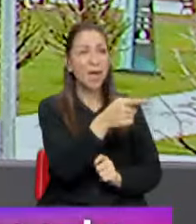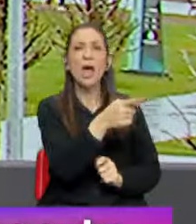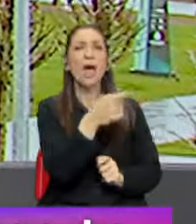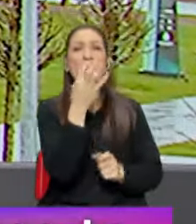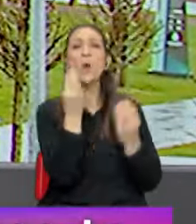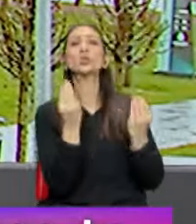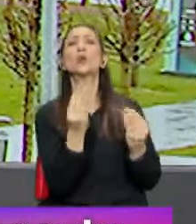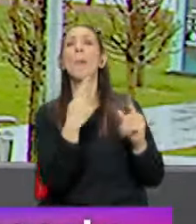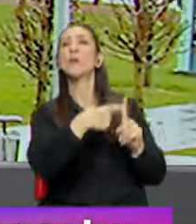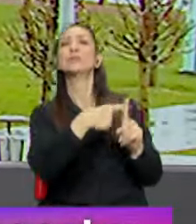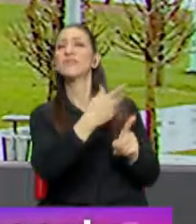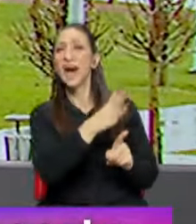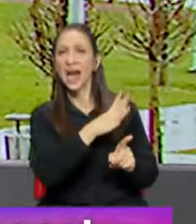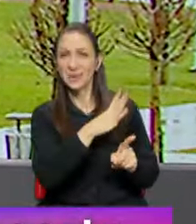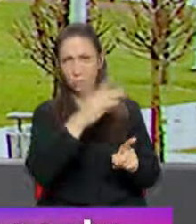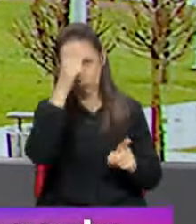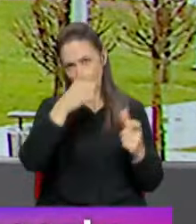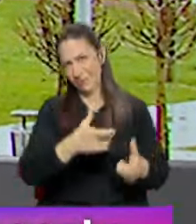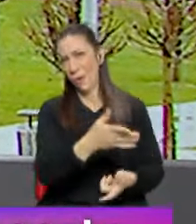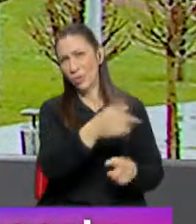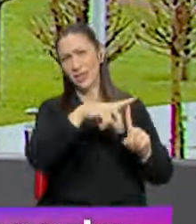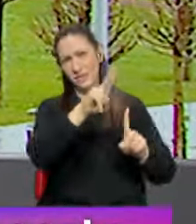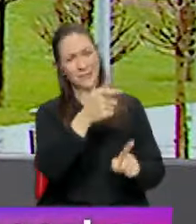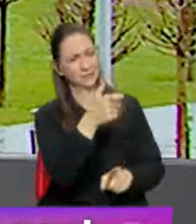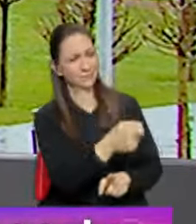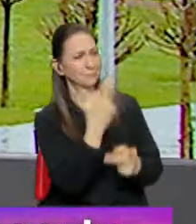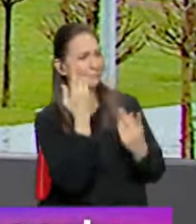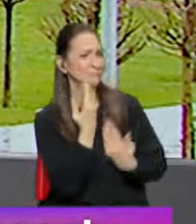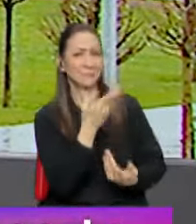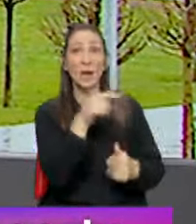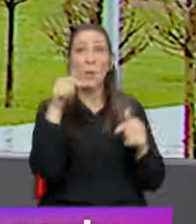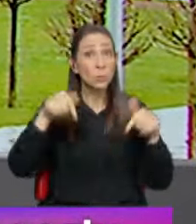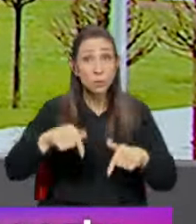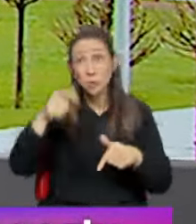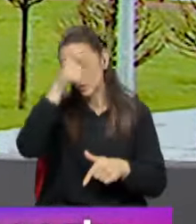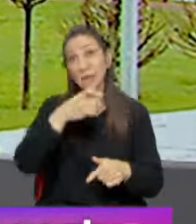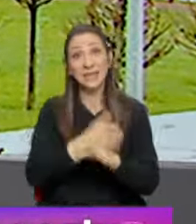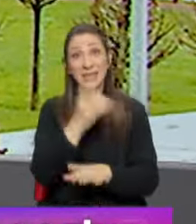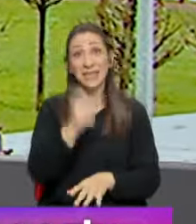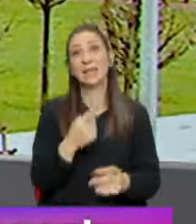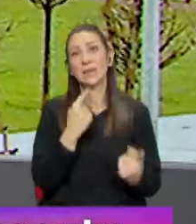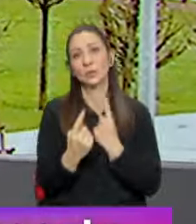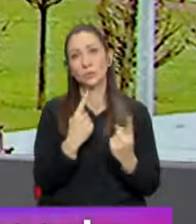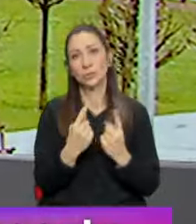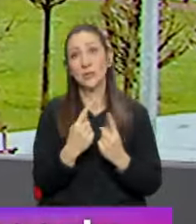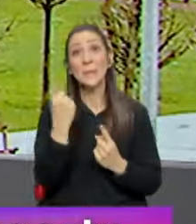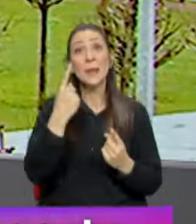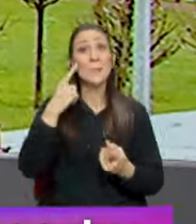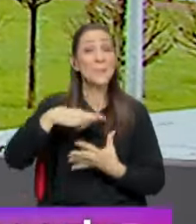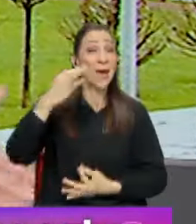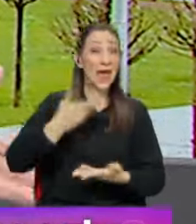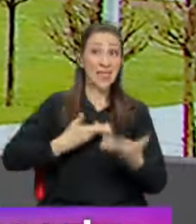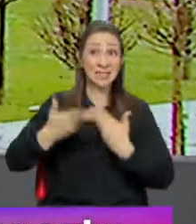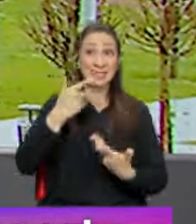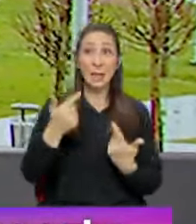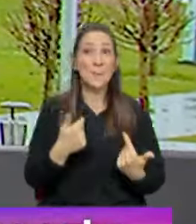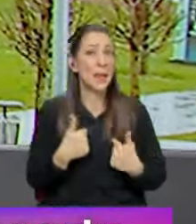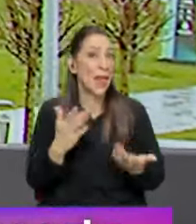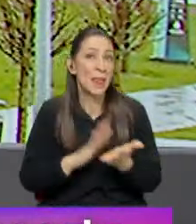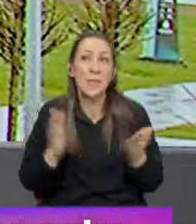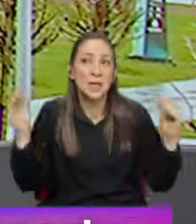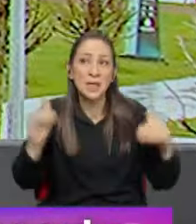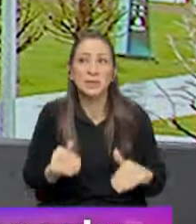tablolar çizen ekranlar var bu ülkede. Oralara döneceksiniz ama burada Türkiye'nin gerçeklerini konuşacağız. Biri bana anlatsın derken ben